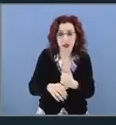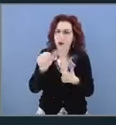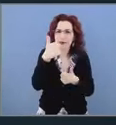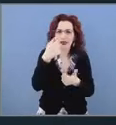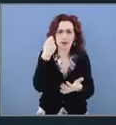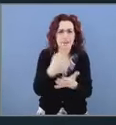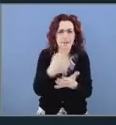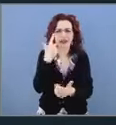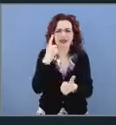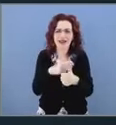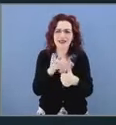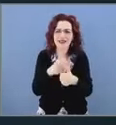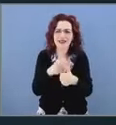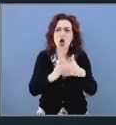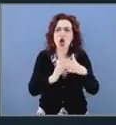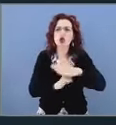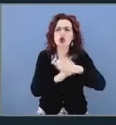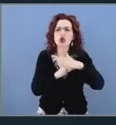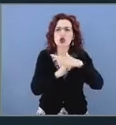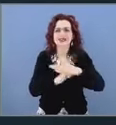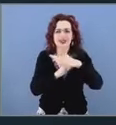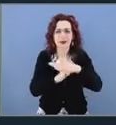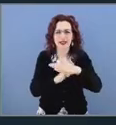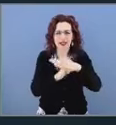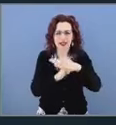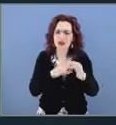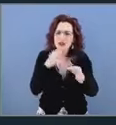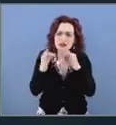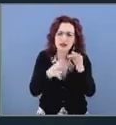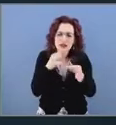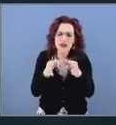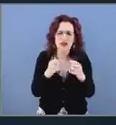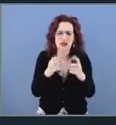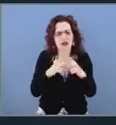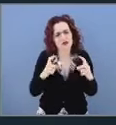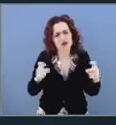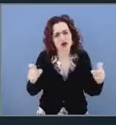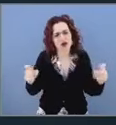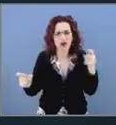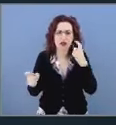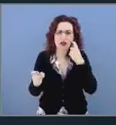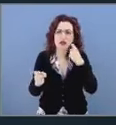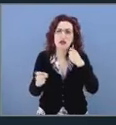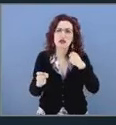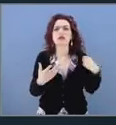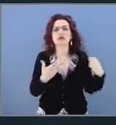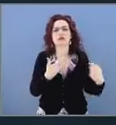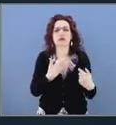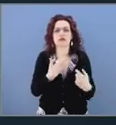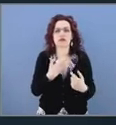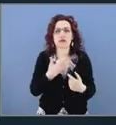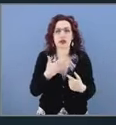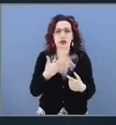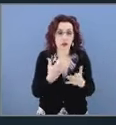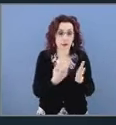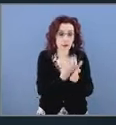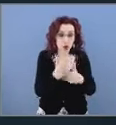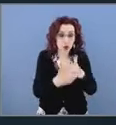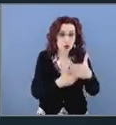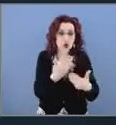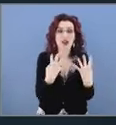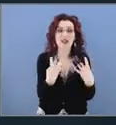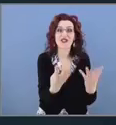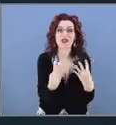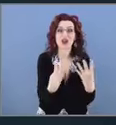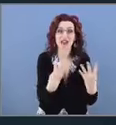cose, significa l'intensificazione sostenibile dei sistemi, il miglioramento della qualità delle produzioni vegetali, con il